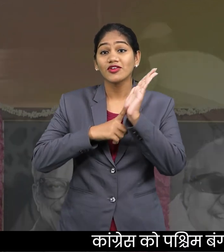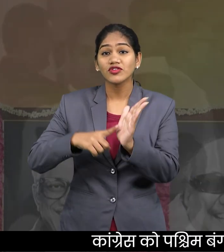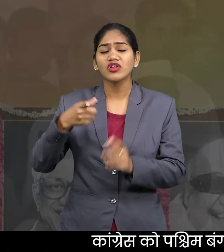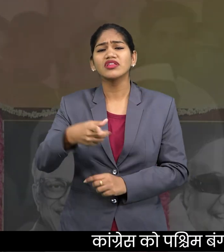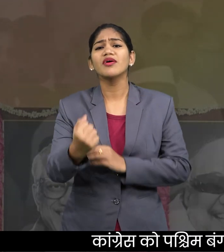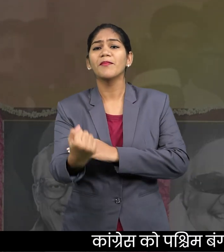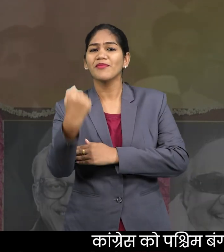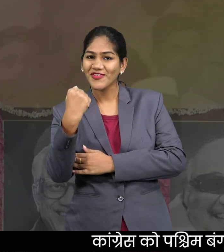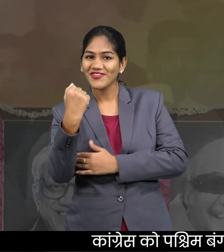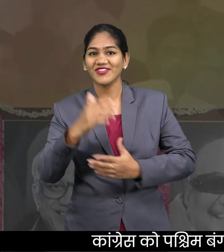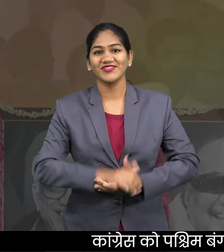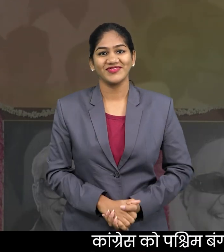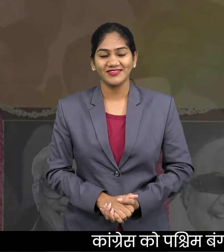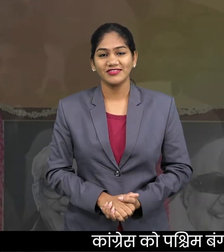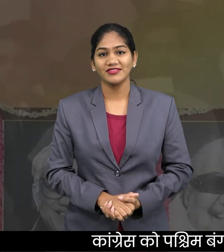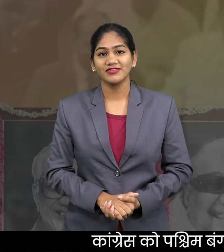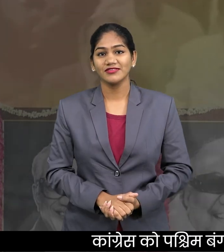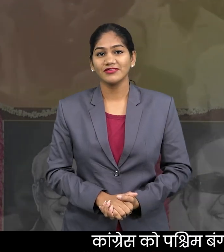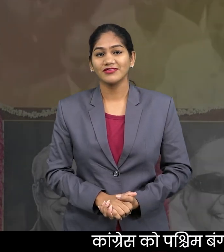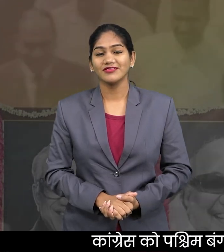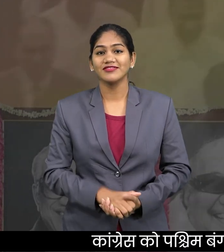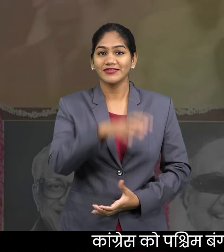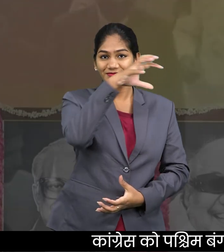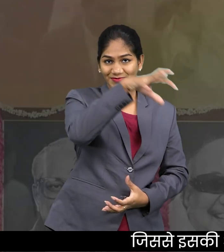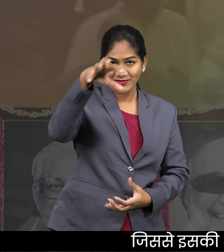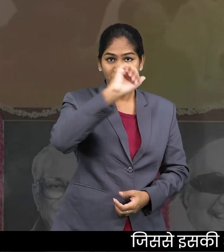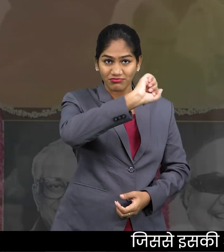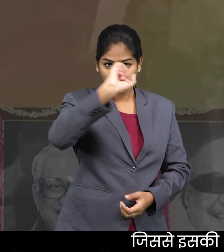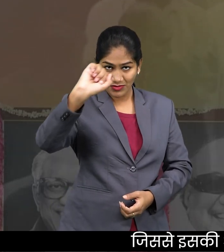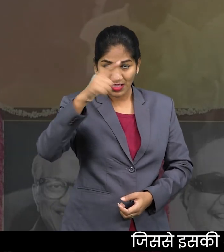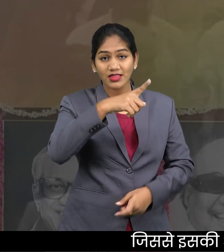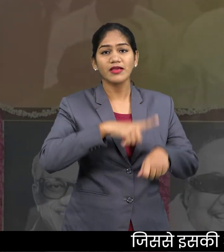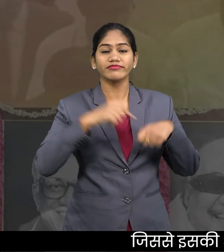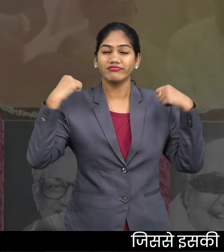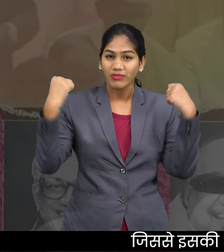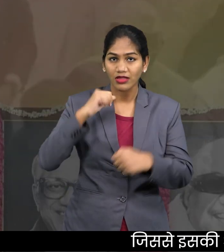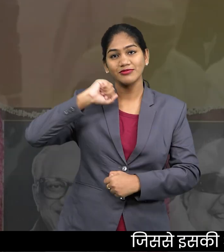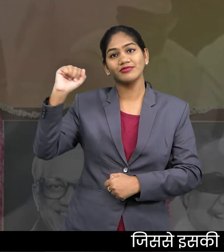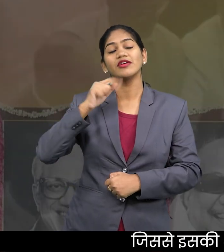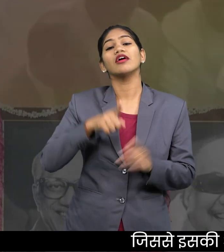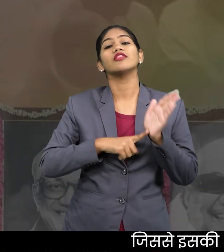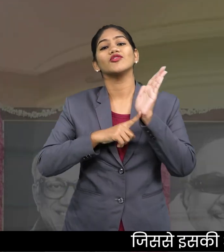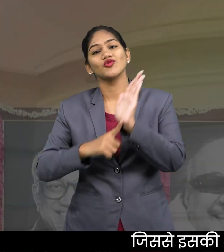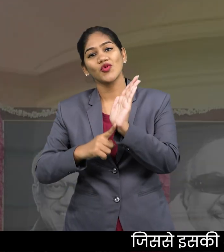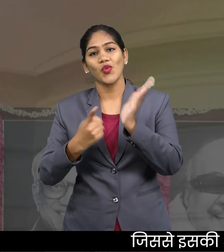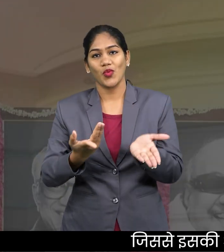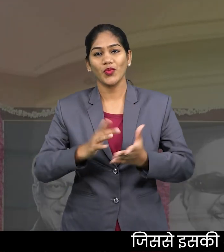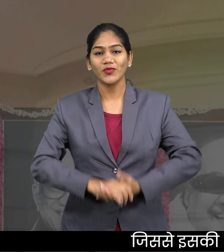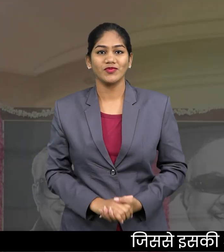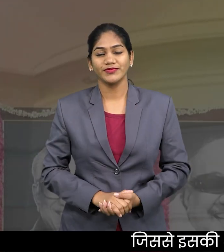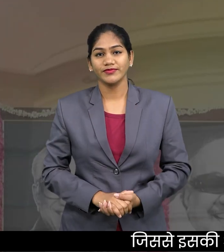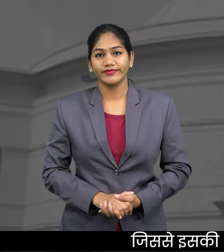पश्चिम बंगाल और ओडिशा में भी नुकसान उठाना पड़ा, जिससे इसकी आंतरिक संरचना कमजोर हो गई